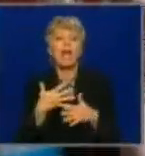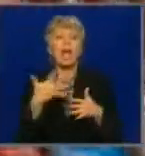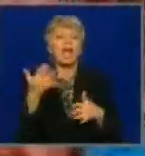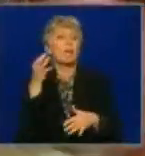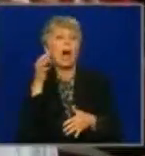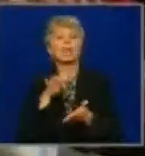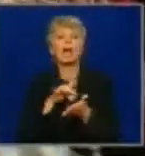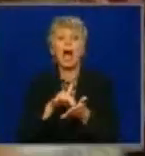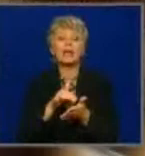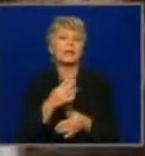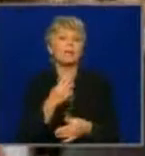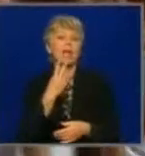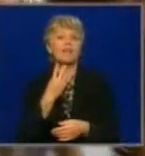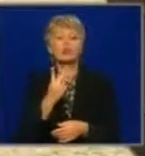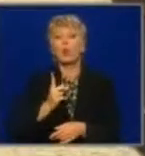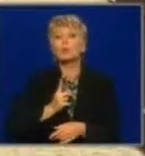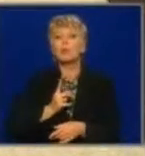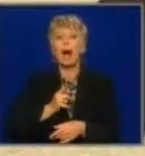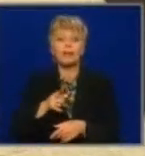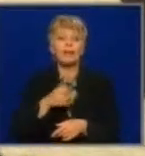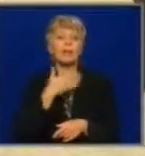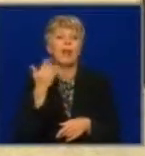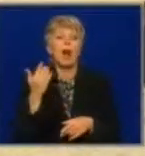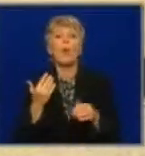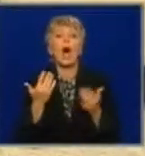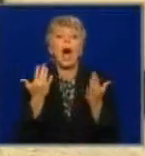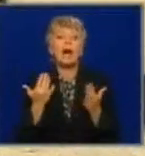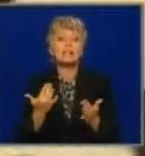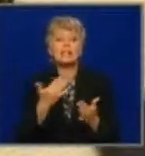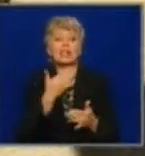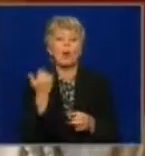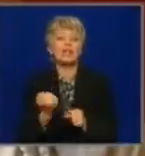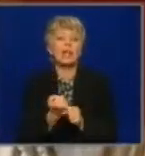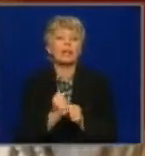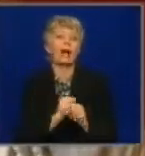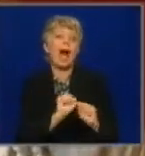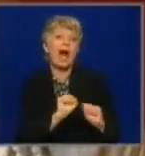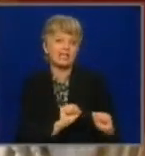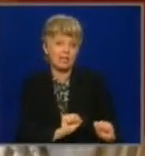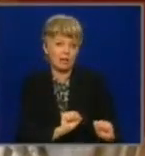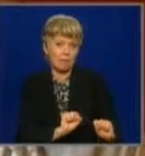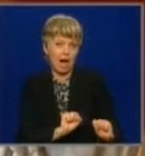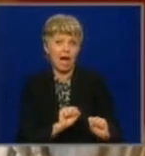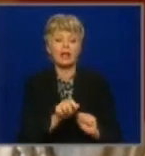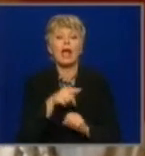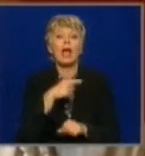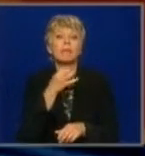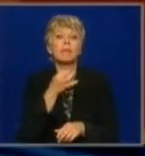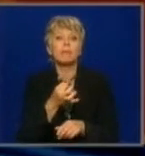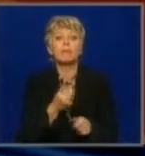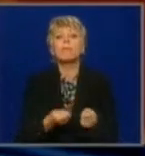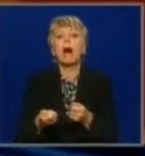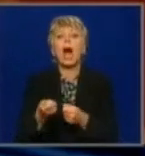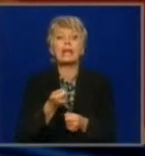piesaista cilvēku uzmanību, jo pret šādām akcijām viņiem nav izstrādājusies aizsargbariera. Jautājums tikai partizānu mārketinga, protams, vajag